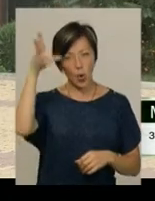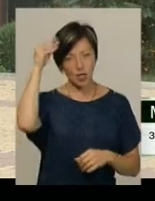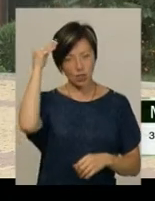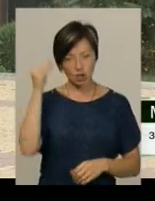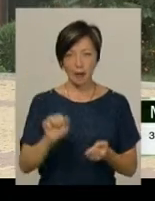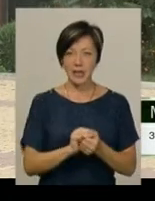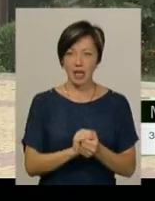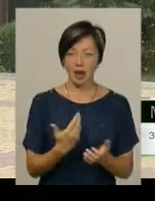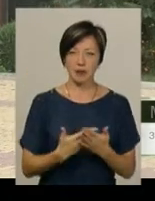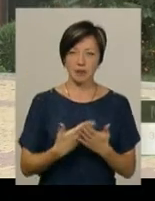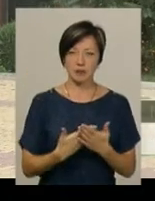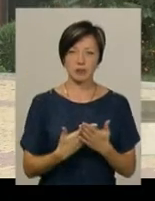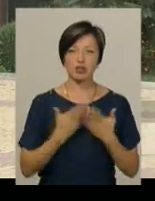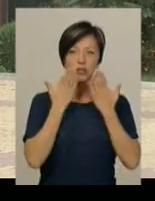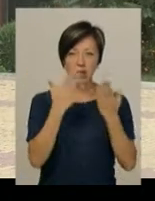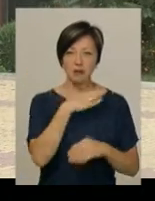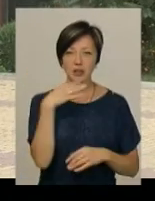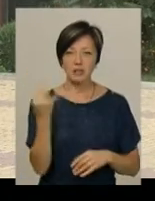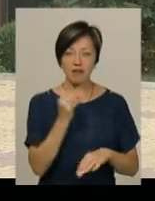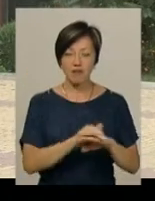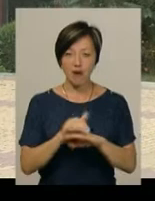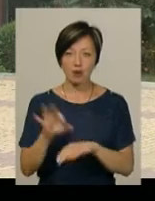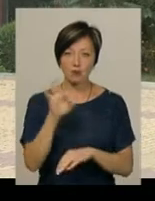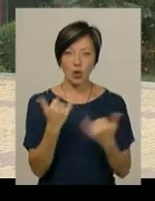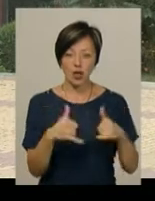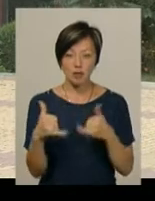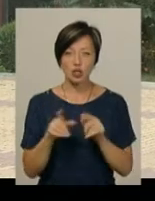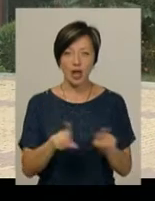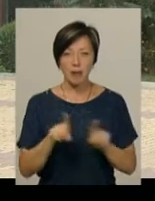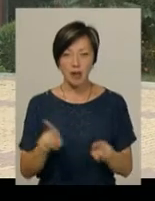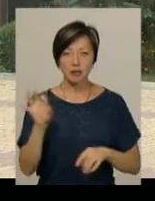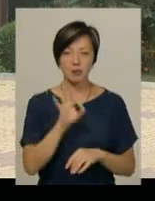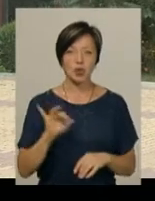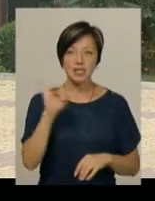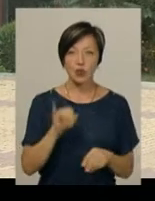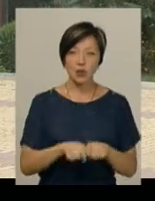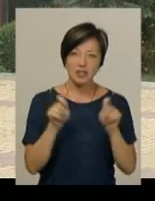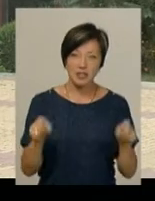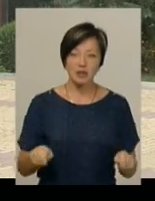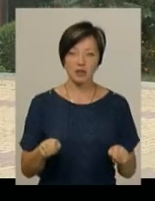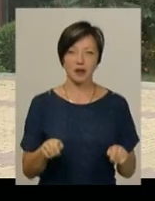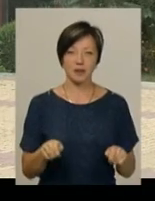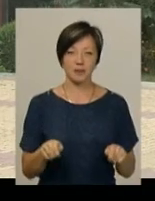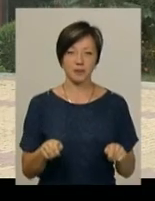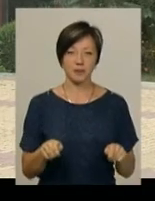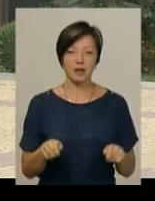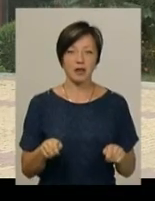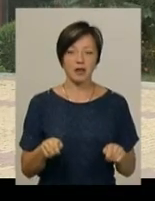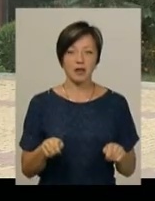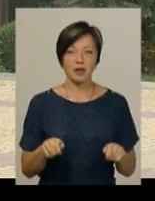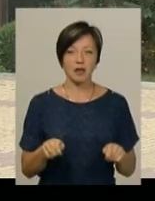таких як читали багато цікавих фактів про ті самі хімічні елементи, про історію відкриття їх, про